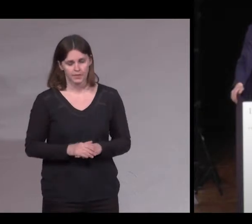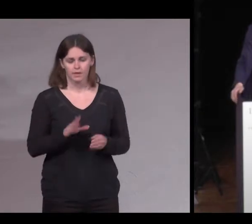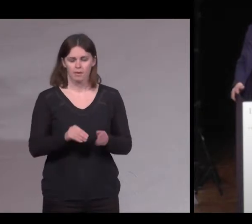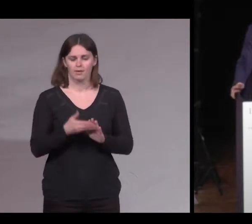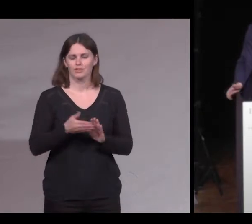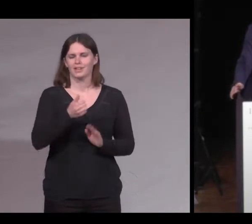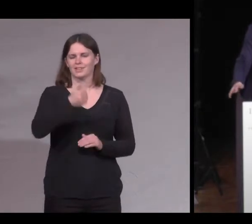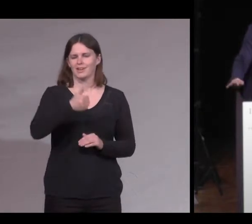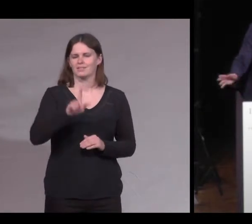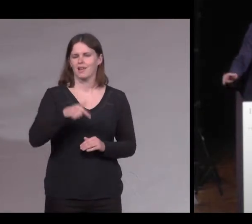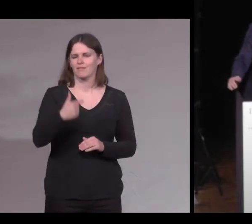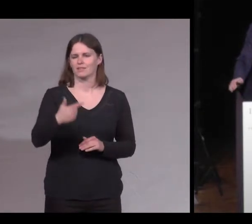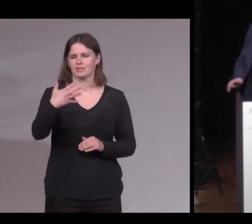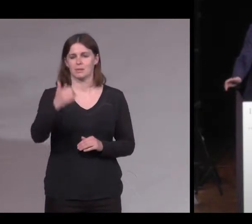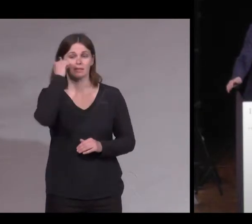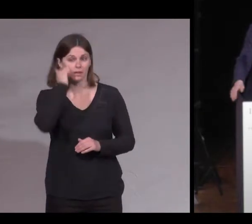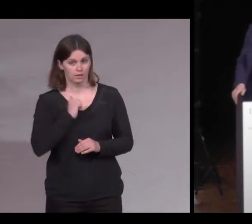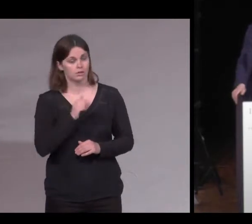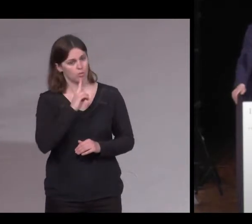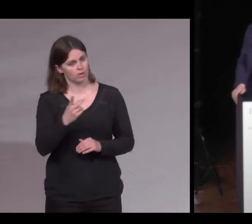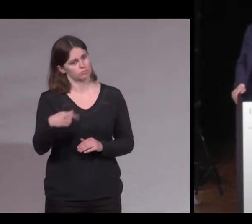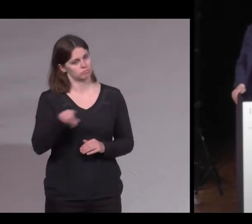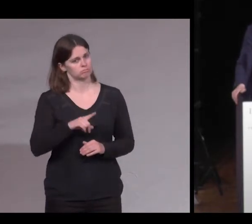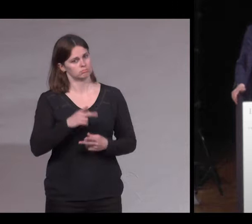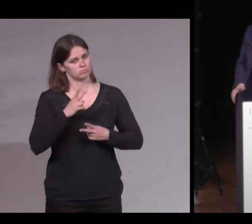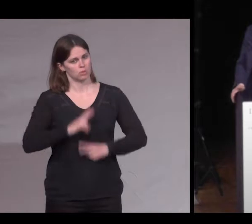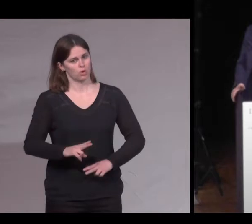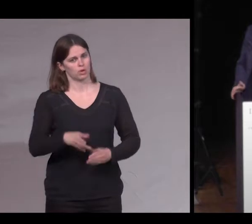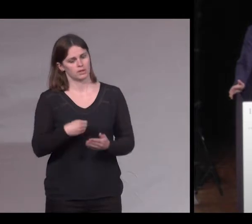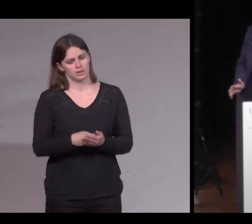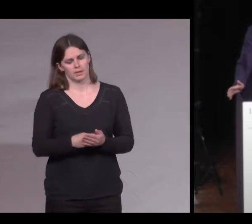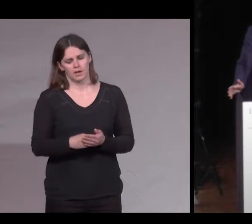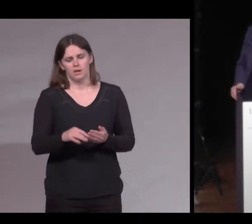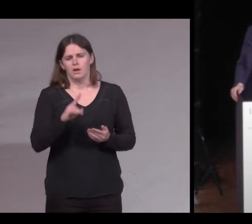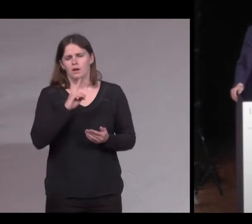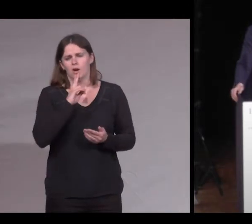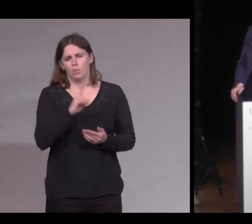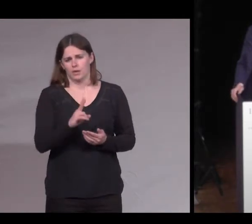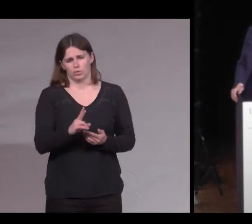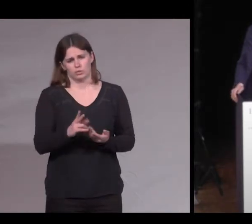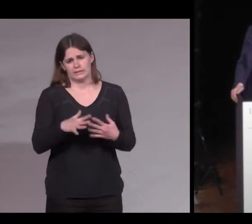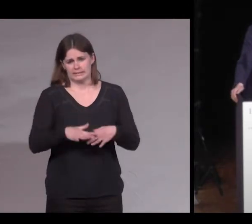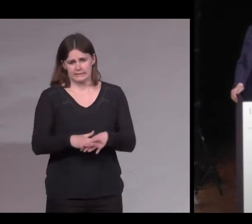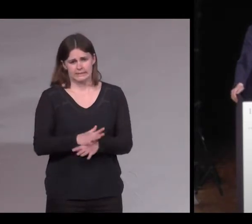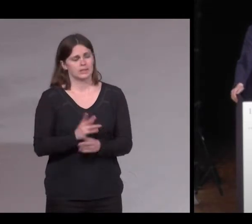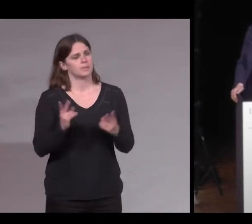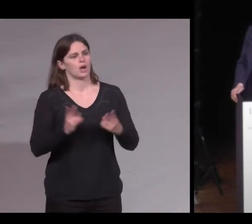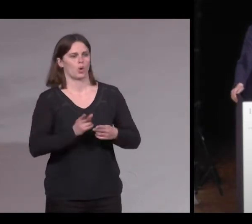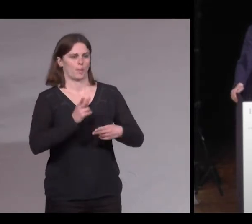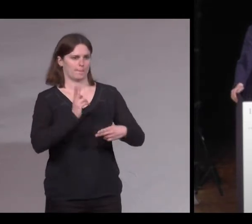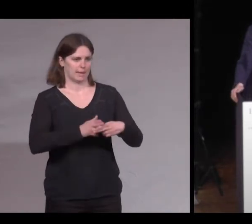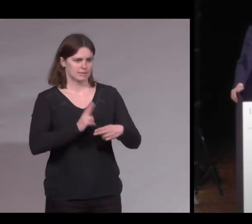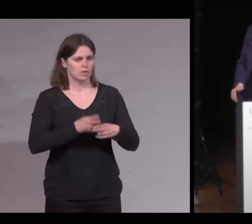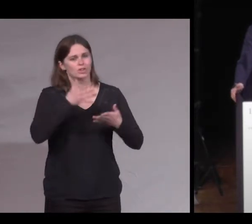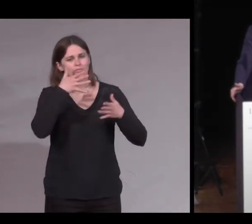1,25, když to přepočítáme pro jiné měřítka, to je 13, to má velmi nízké obce. To znamená, ten pacient s